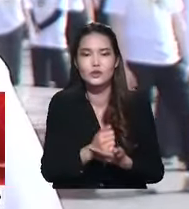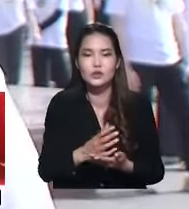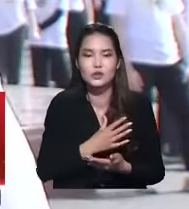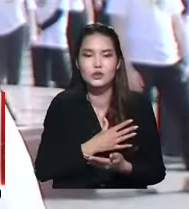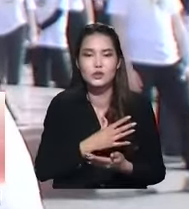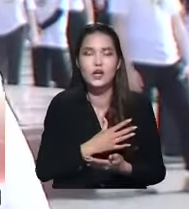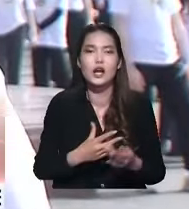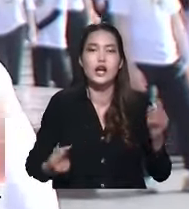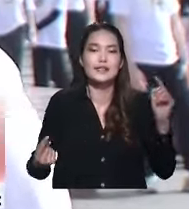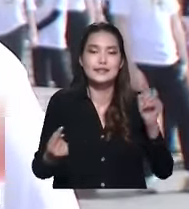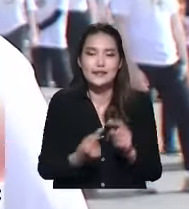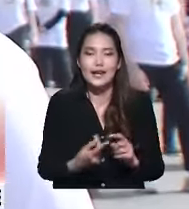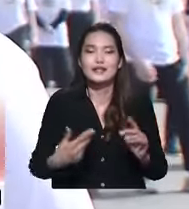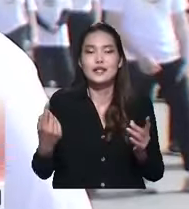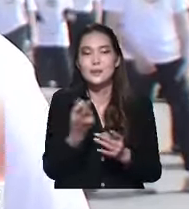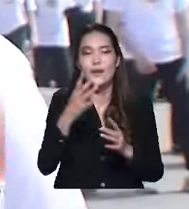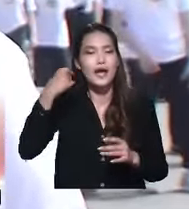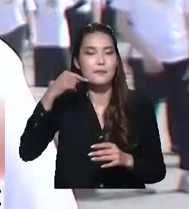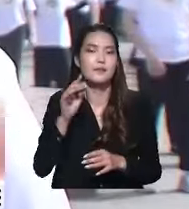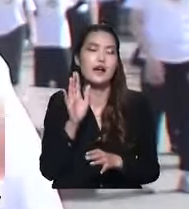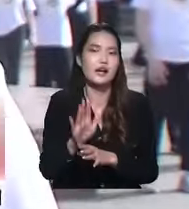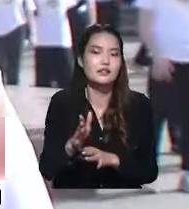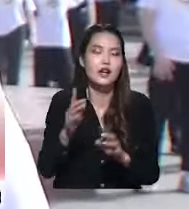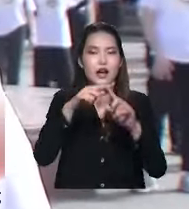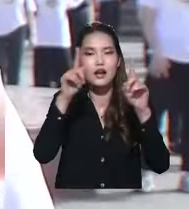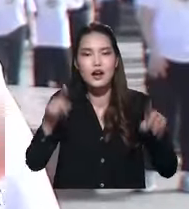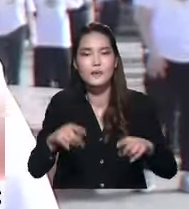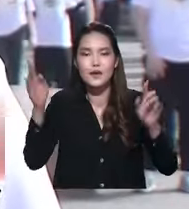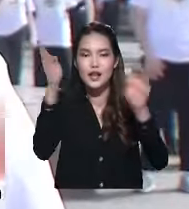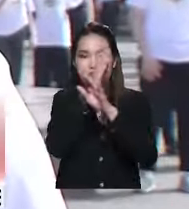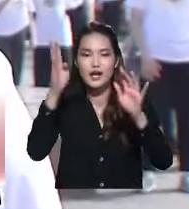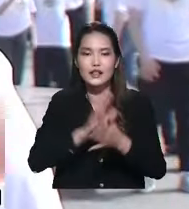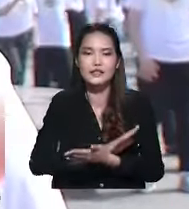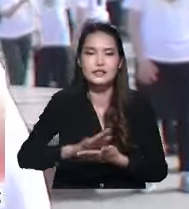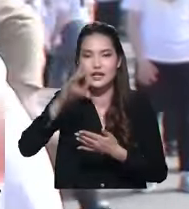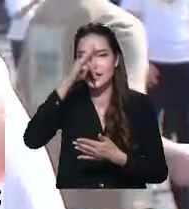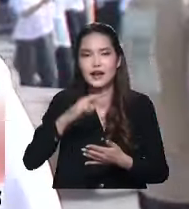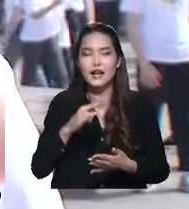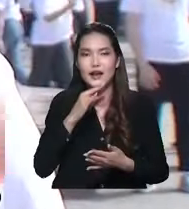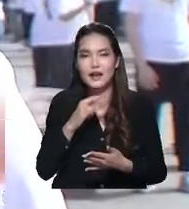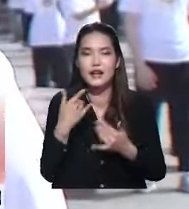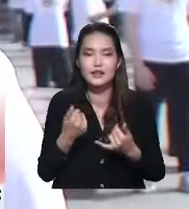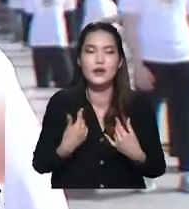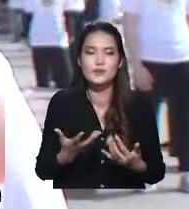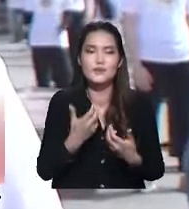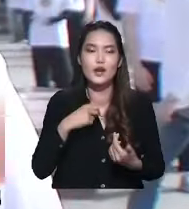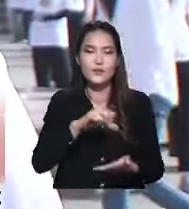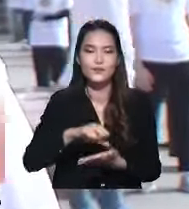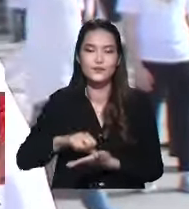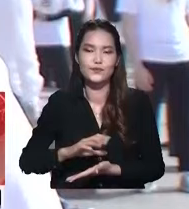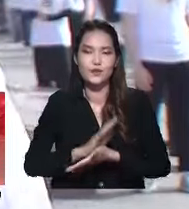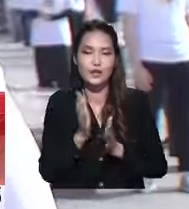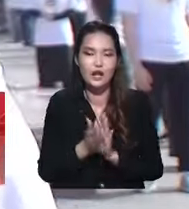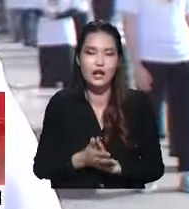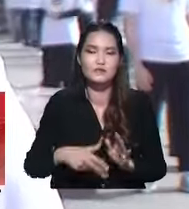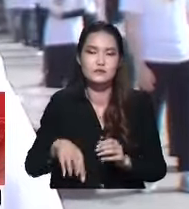В соответствии с призывом главы государства, в рамках экологической республиканской акции «Таза Казахстан» мы проводим работы по благоустройству проспекта Победы